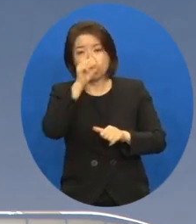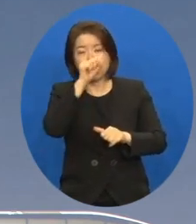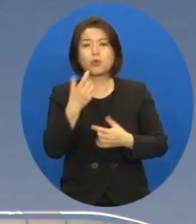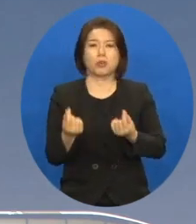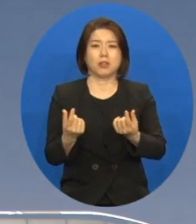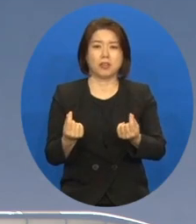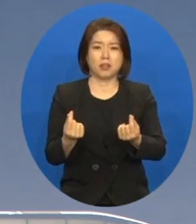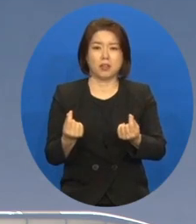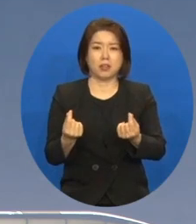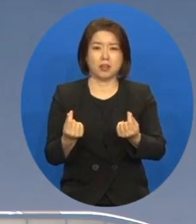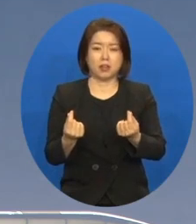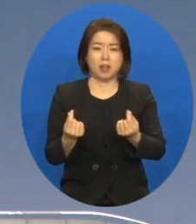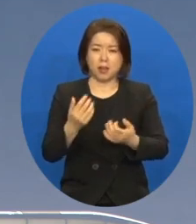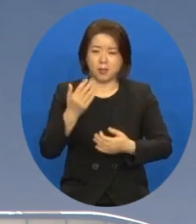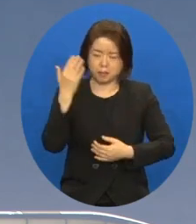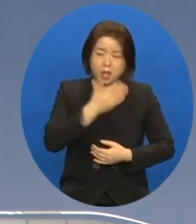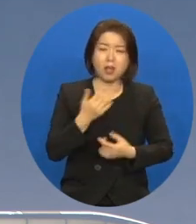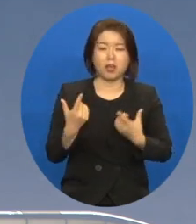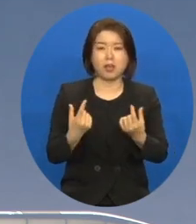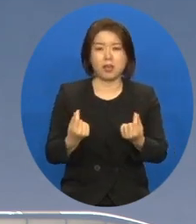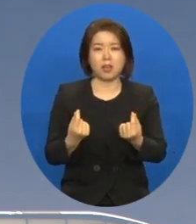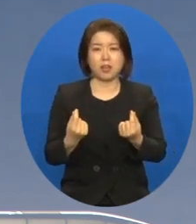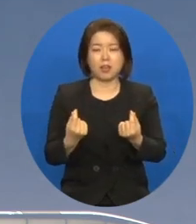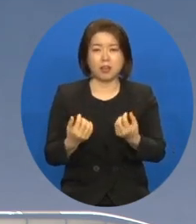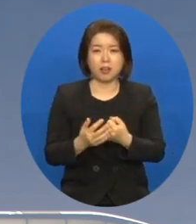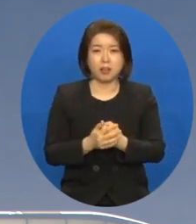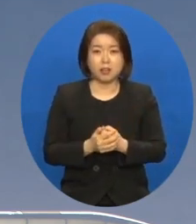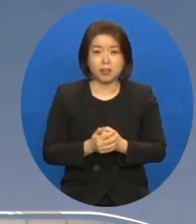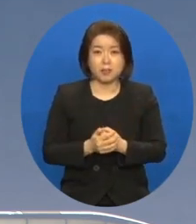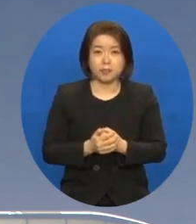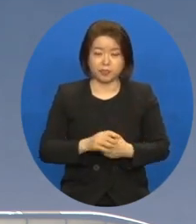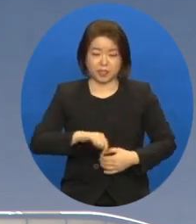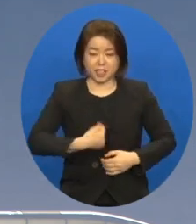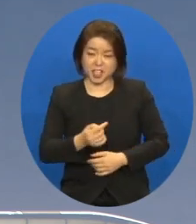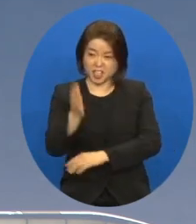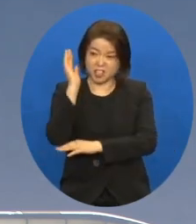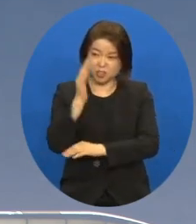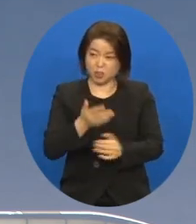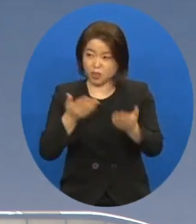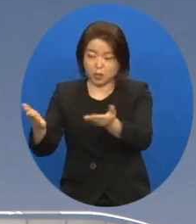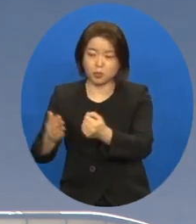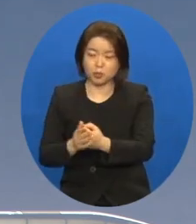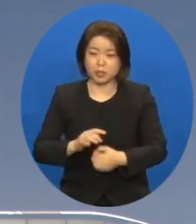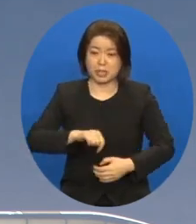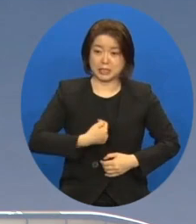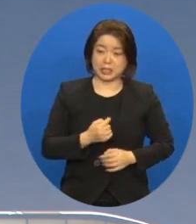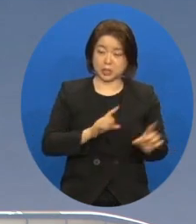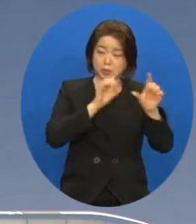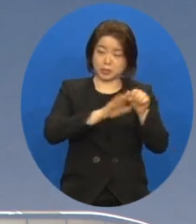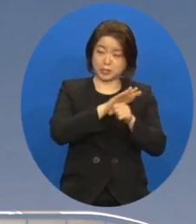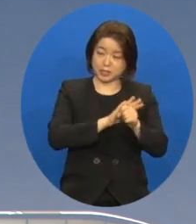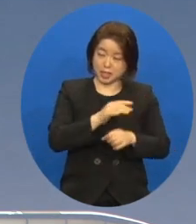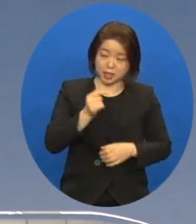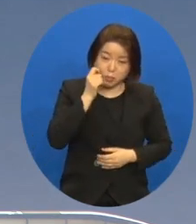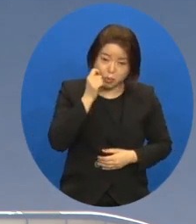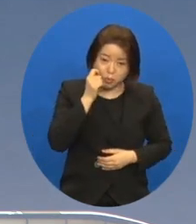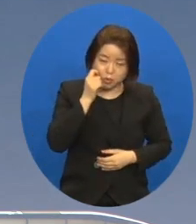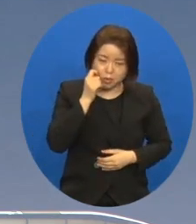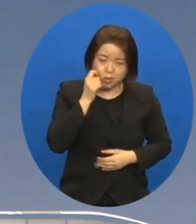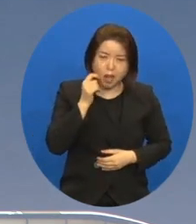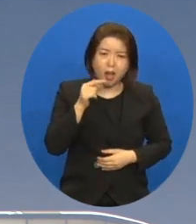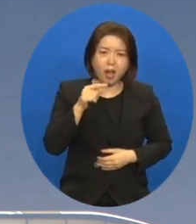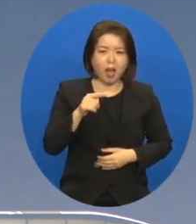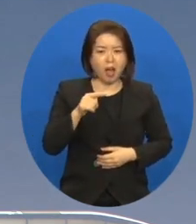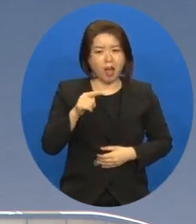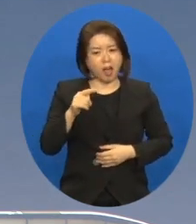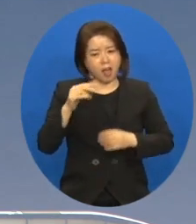좋습니까? 얼마나 깔끔해요, 그죠? 아유, 자기가 설교해놓고 자기도 사랑을 못하네, 이런 부담